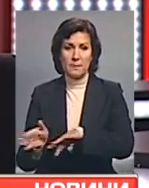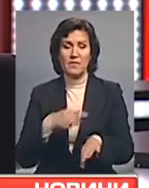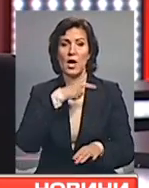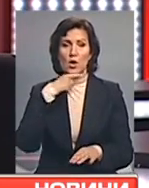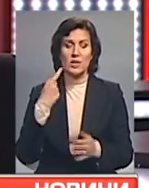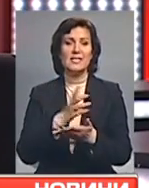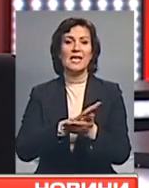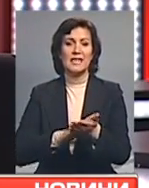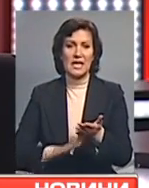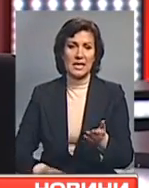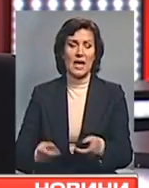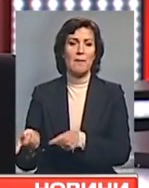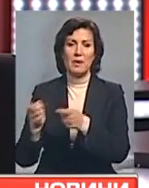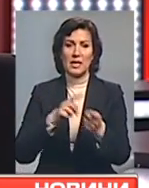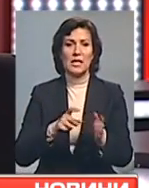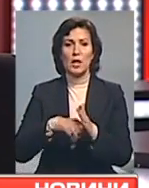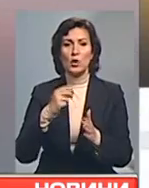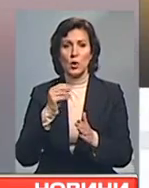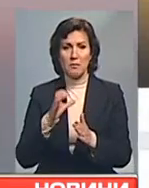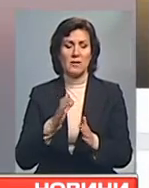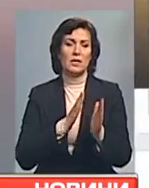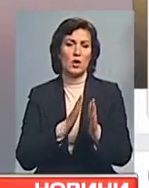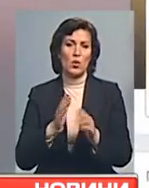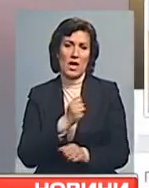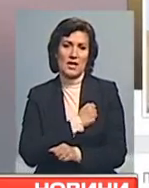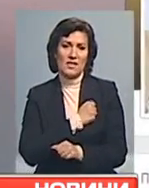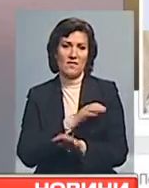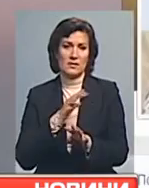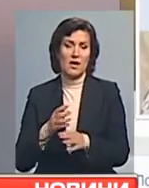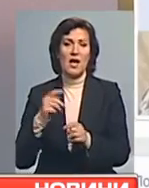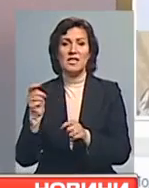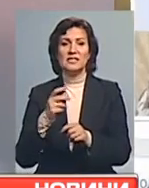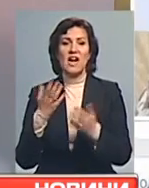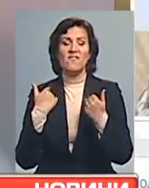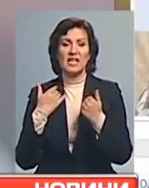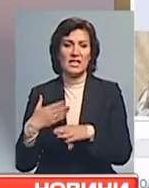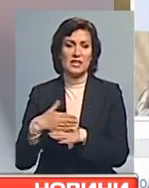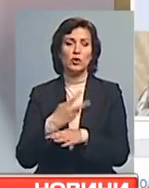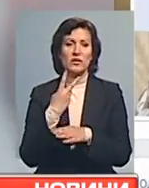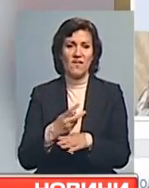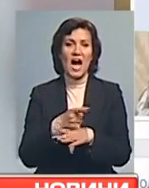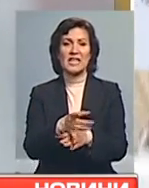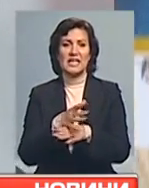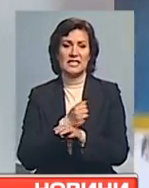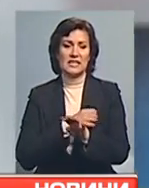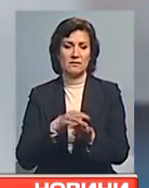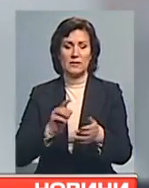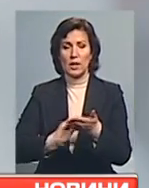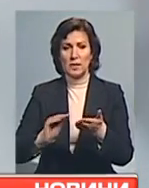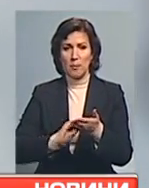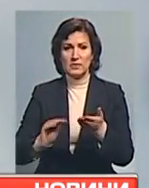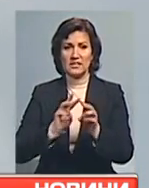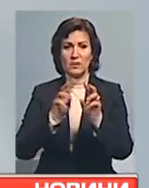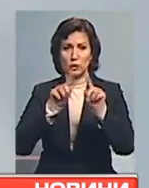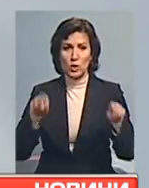Ну і Росія і надалі перекидає на Донбас регулярні війська. За вихідні зайшло 2 артилерійські дивізіони. Про таке написав на своїй сторінці